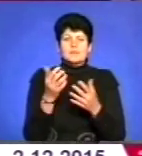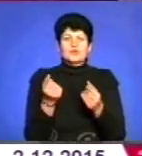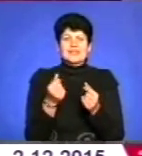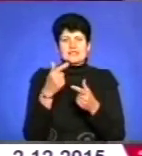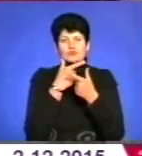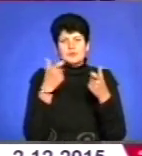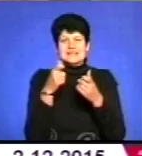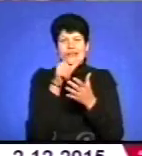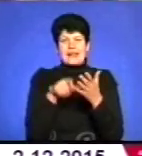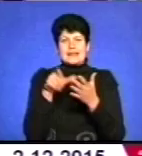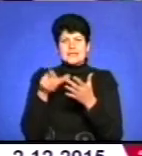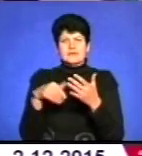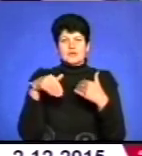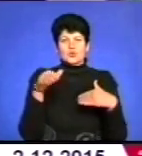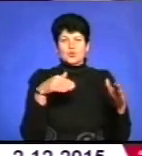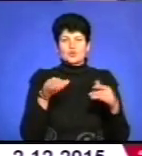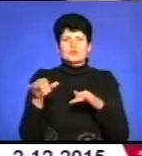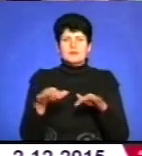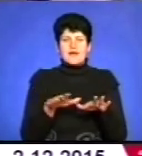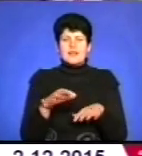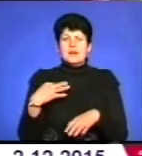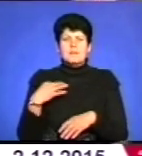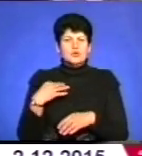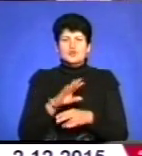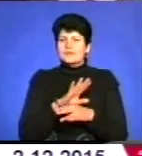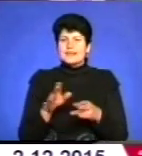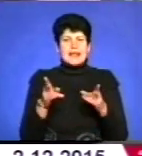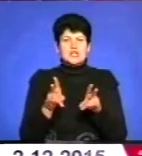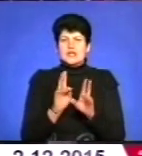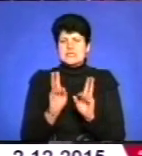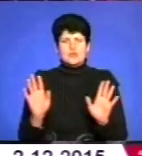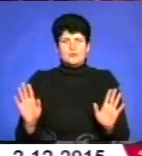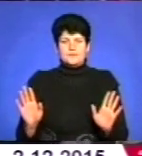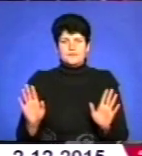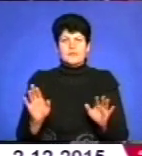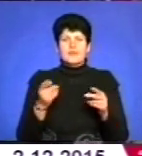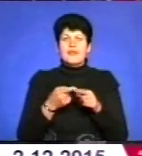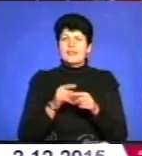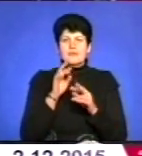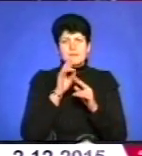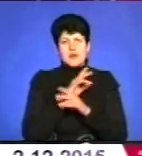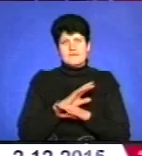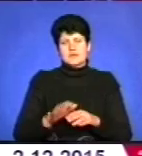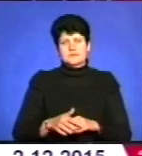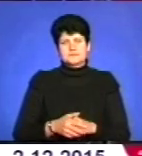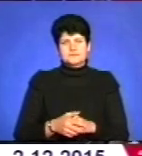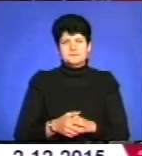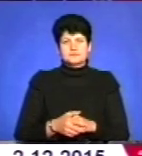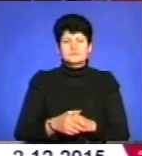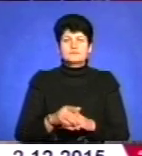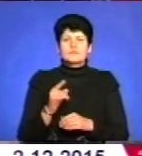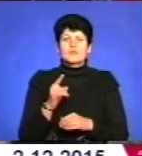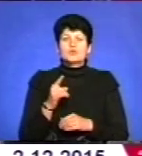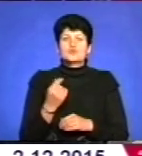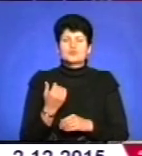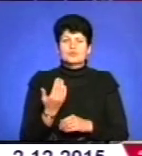листівки і йдуть у справах. Проте байдужим не залишається майже ніхто. Це неправильно. Скажіть, чому саме? На